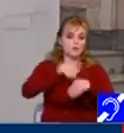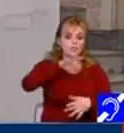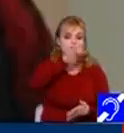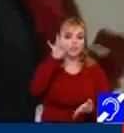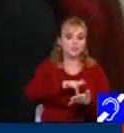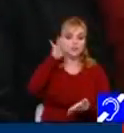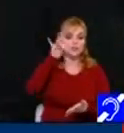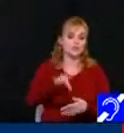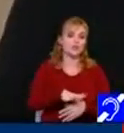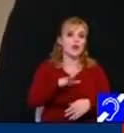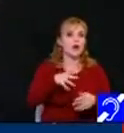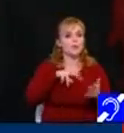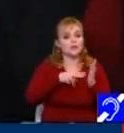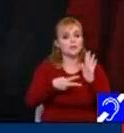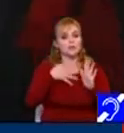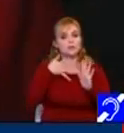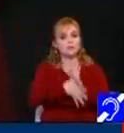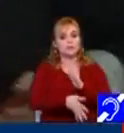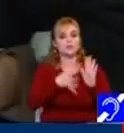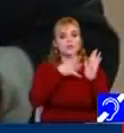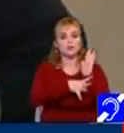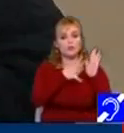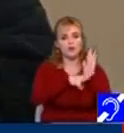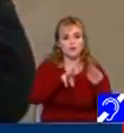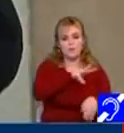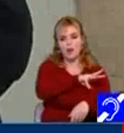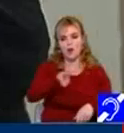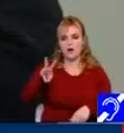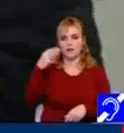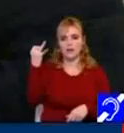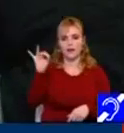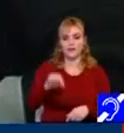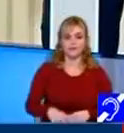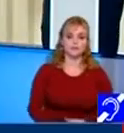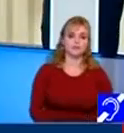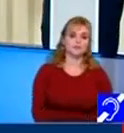Electorală Centrală prevede cheltuieli de peste 90 de milioane de lei.